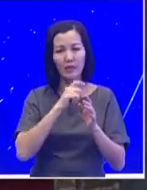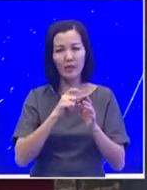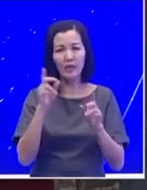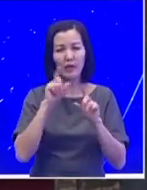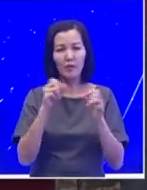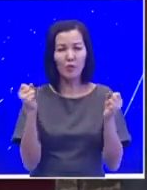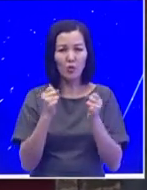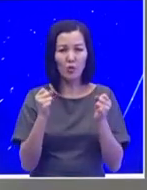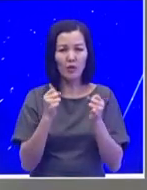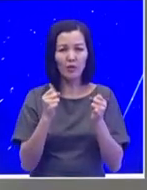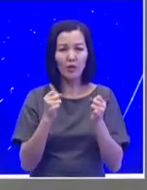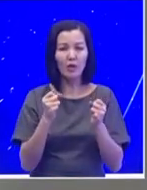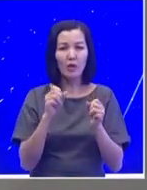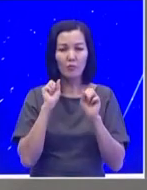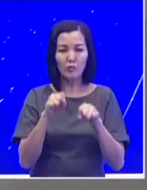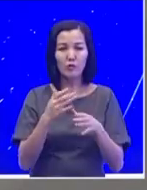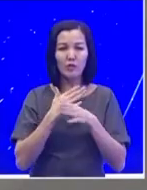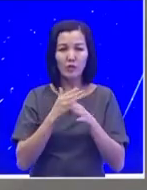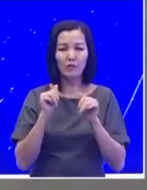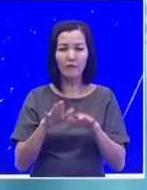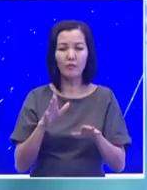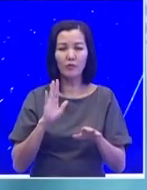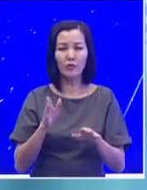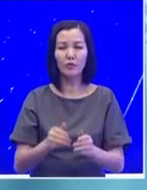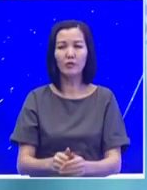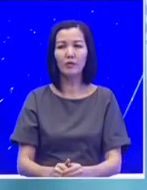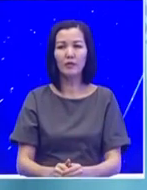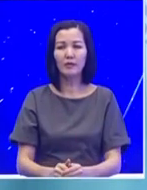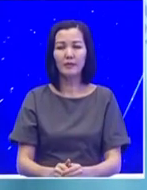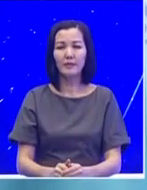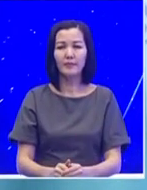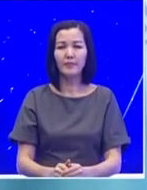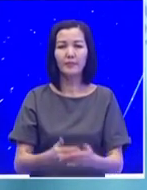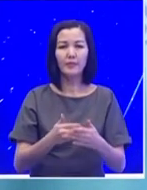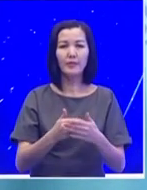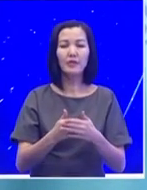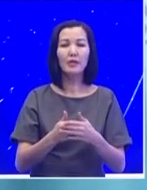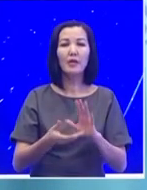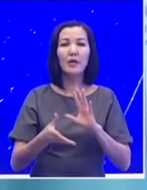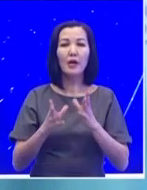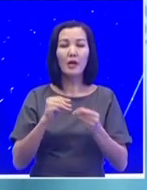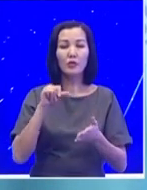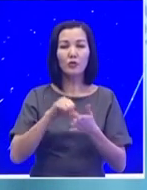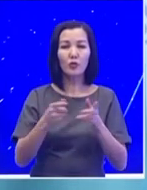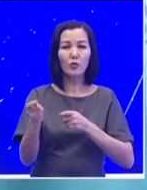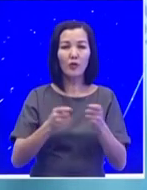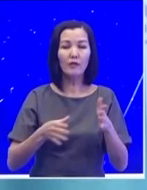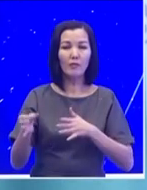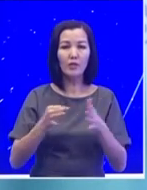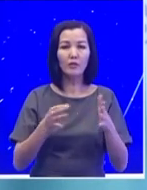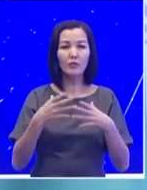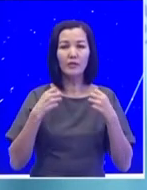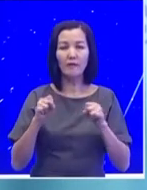очень холодно. Можете ли вы как-нибудь решить этот вопрос? До отчета вместе с заместителем руководителя областного